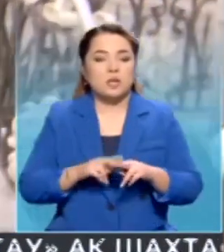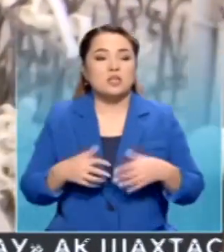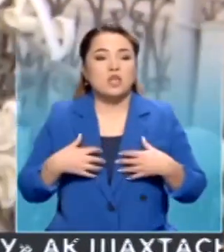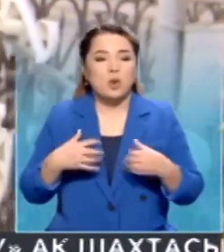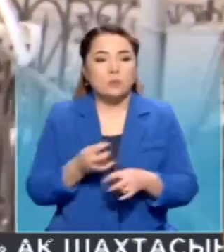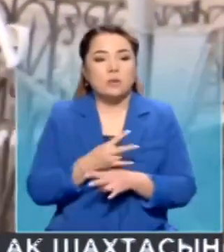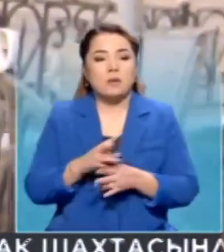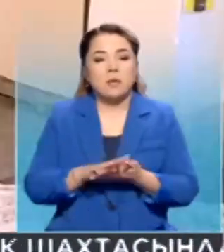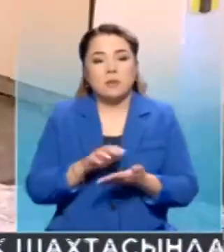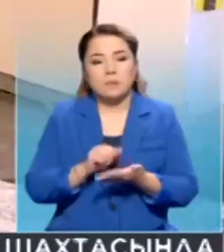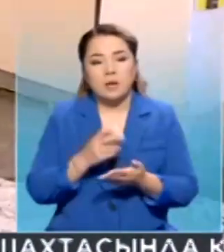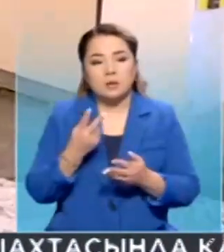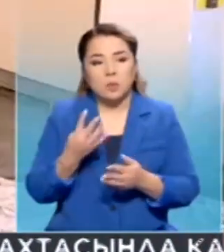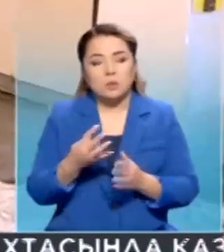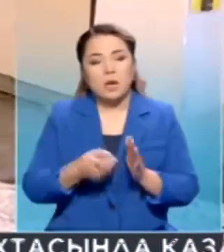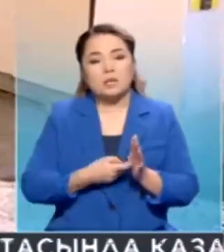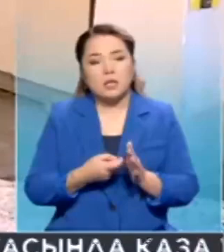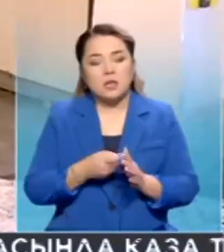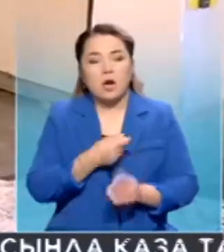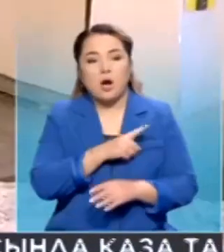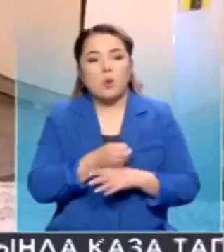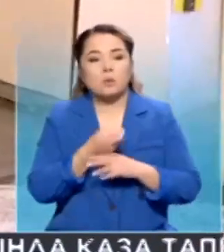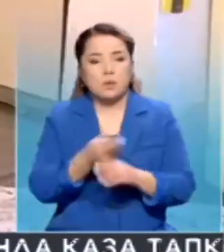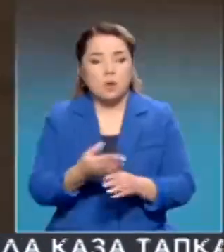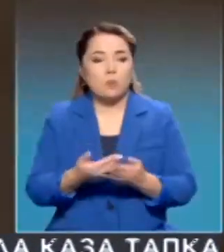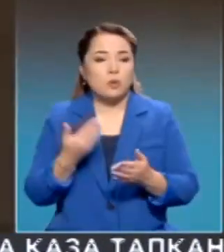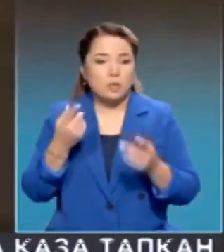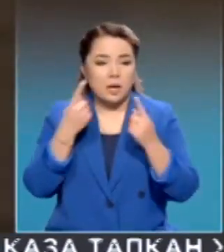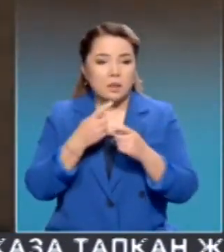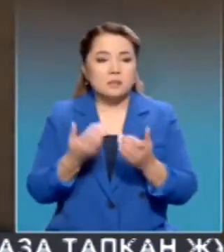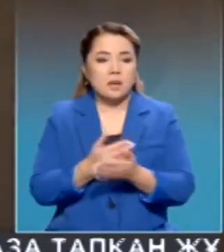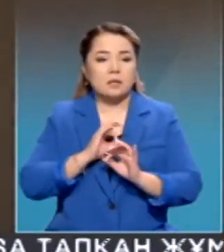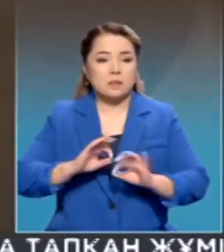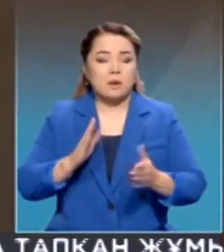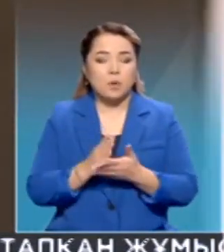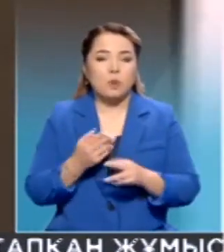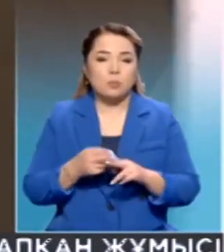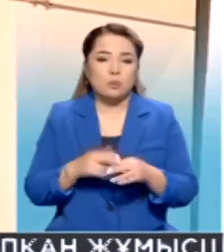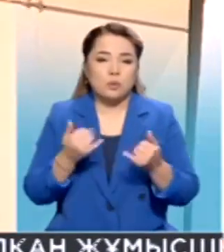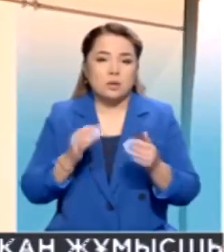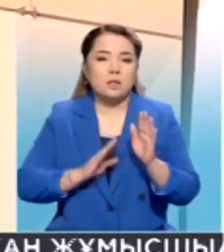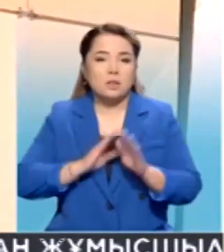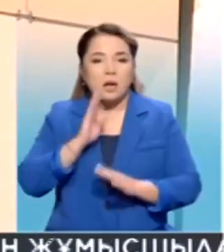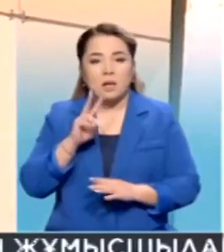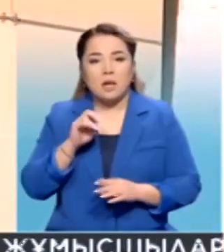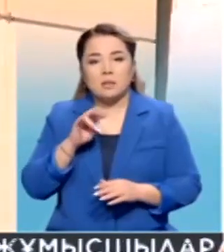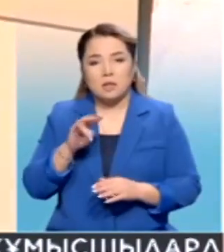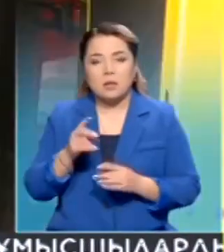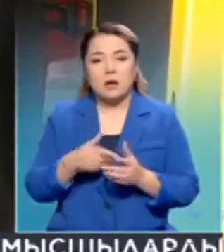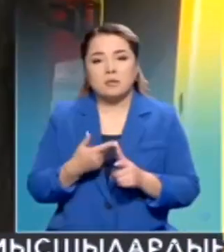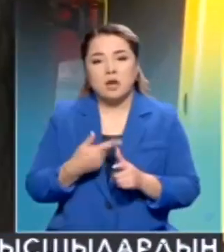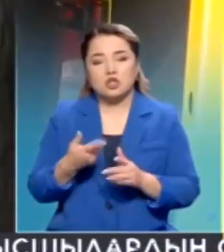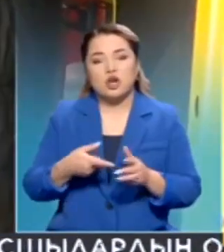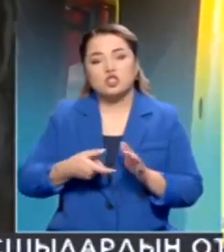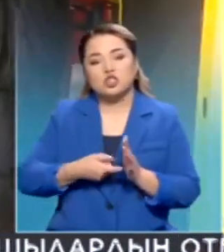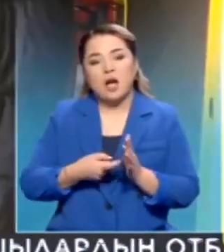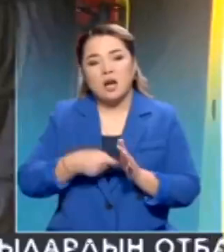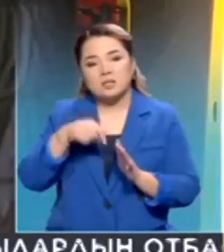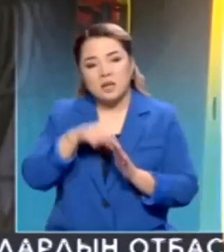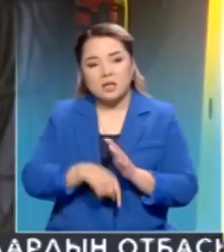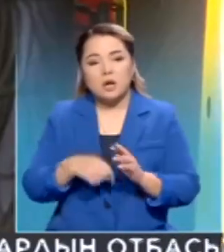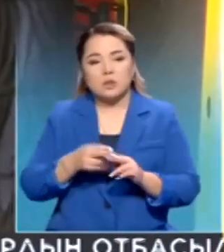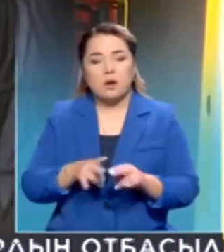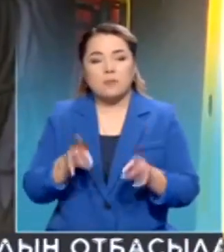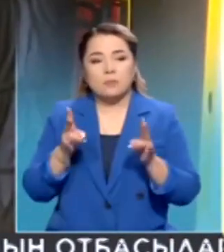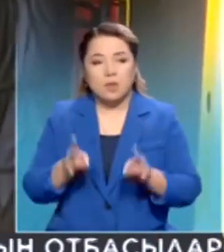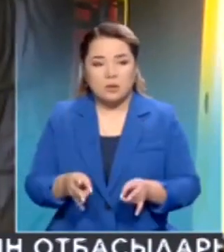Денсаулығына зақым келген төрт кенші ауруханаға жеткізілгенін бұған дейін хабарлаған едік. Бүгін таңертең Ленин атындағы шахтада апат болып, бес кенші